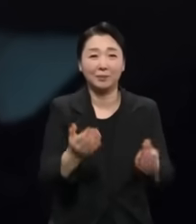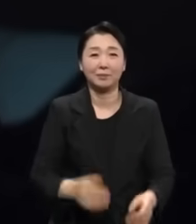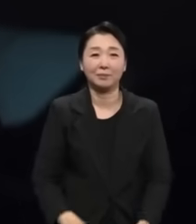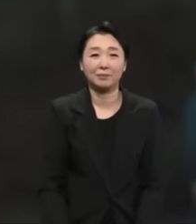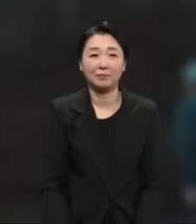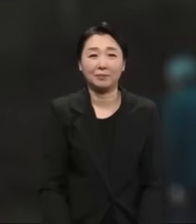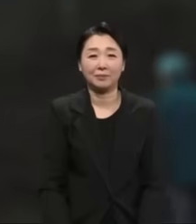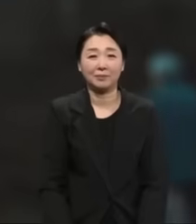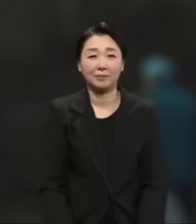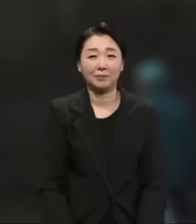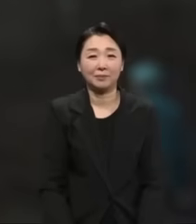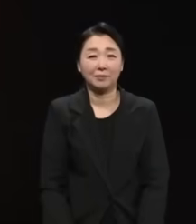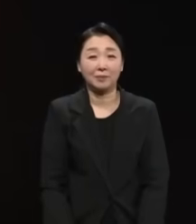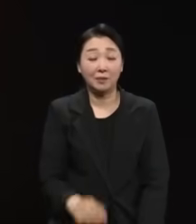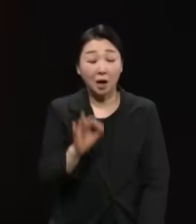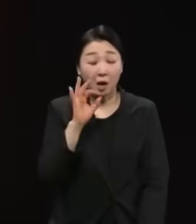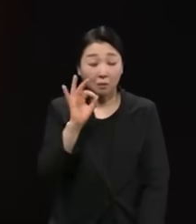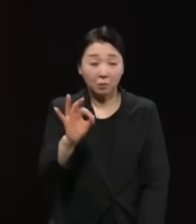딱 보니